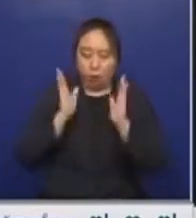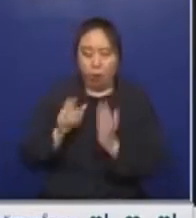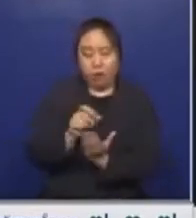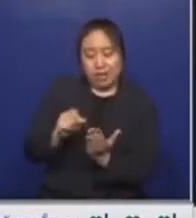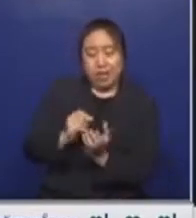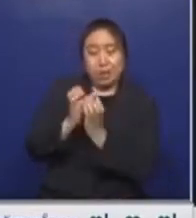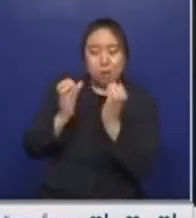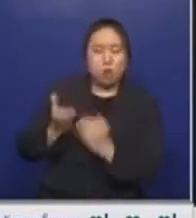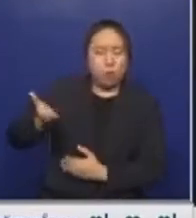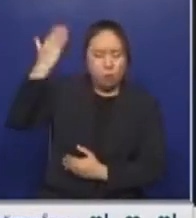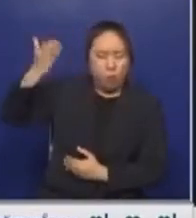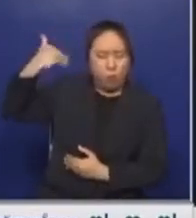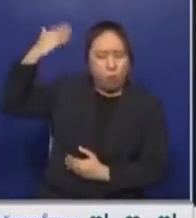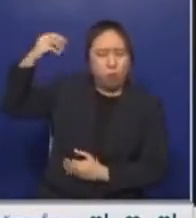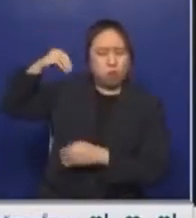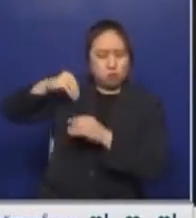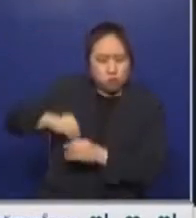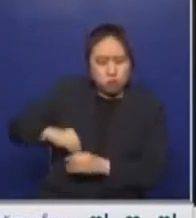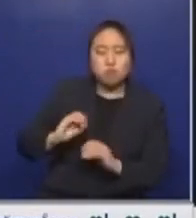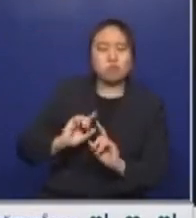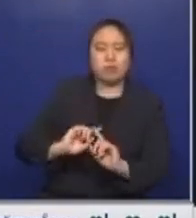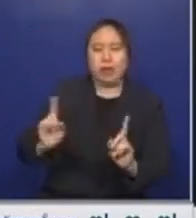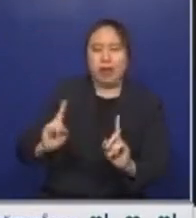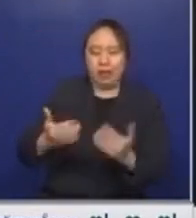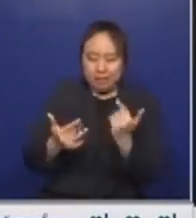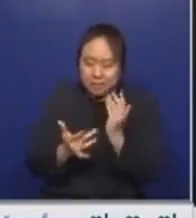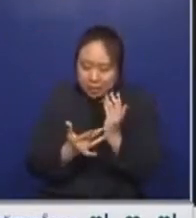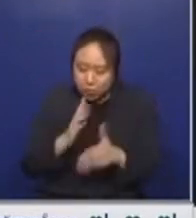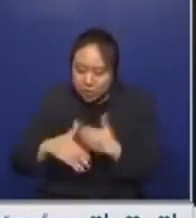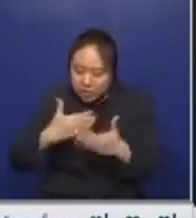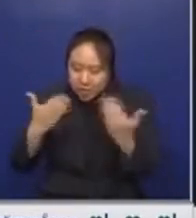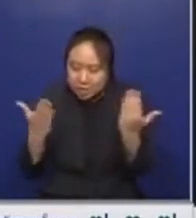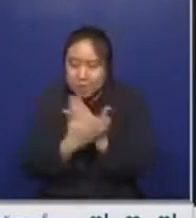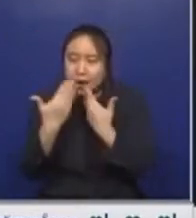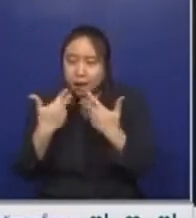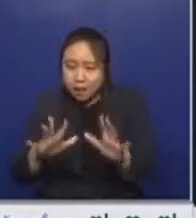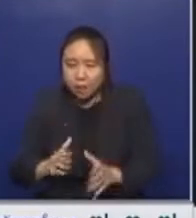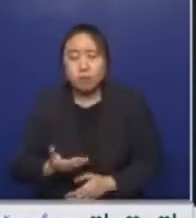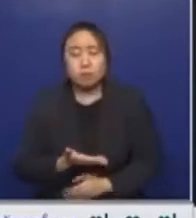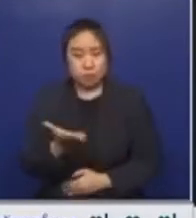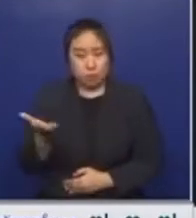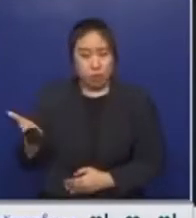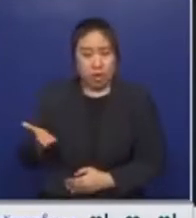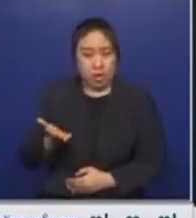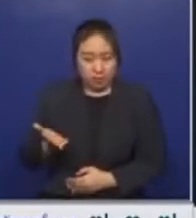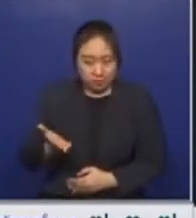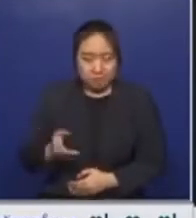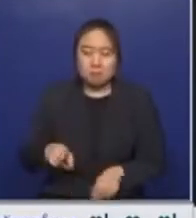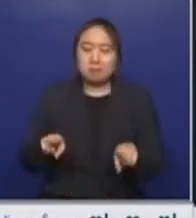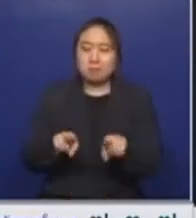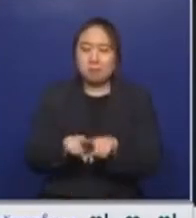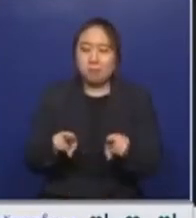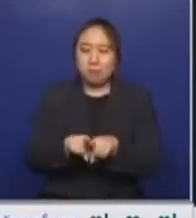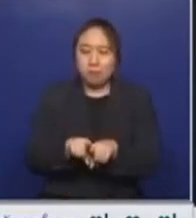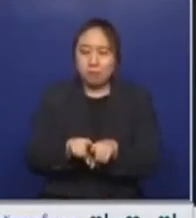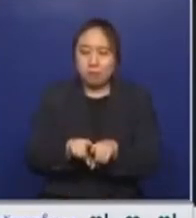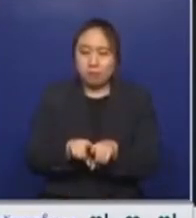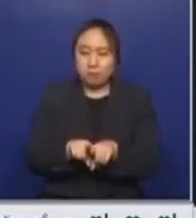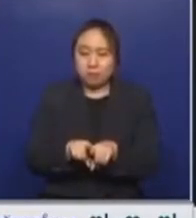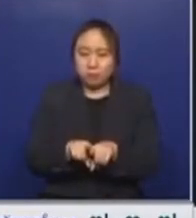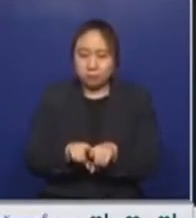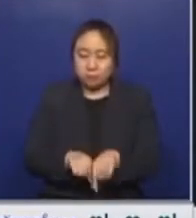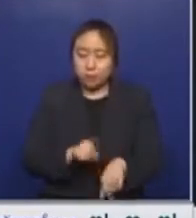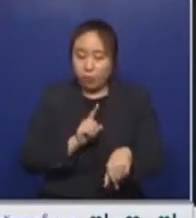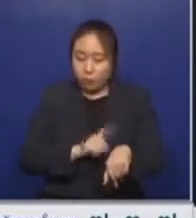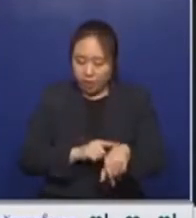นี้เคยอยู่นะคะเทคโนโลยีอะไรหลายๆอย่างเปลี่ยนแปลงไปค่ะท่านไม่สามารถจะแช่แข็งให้เวล